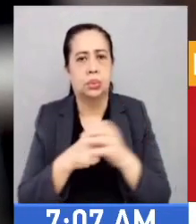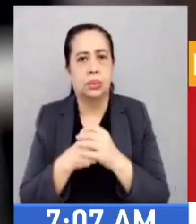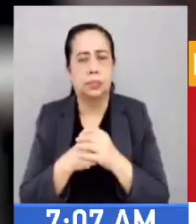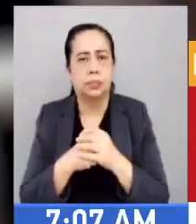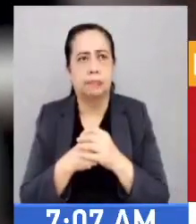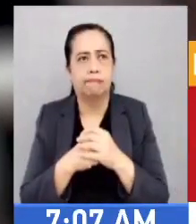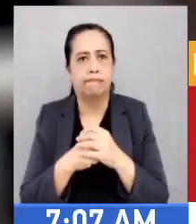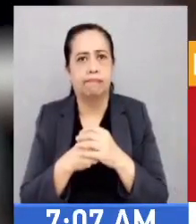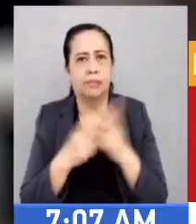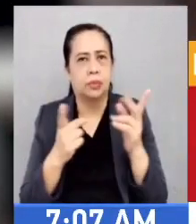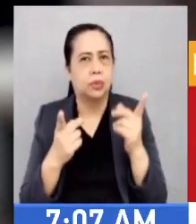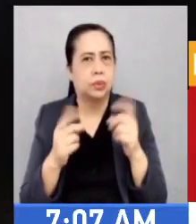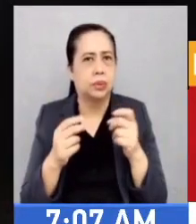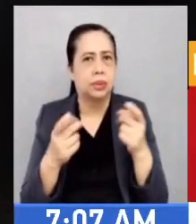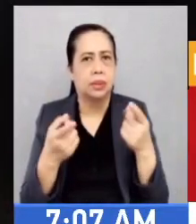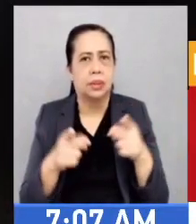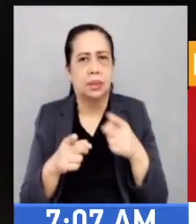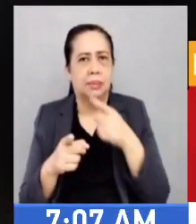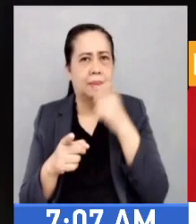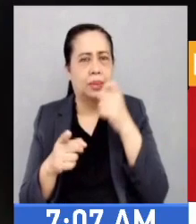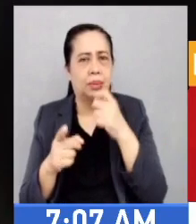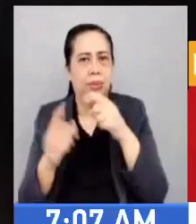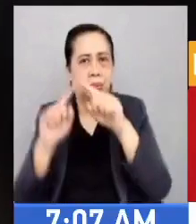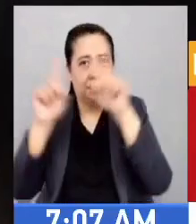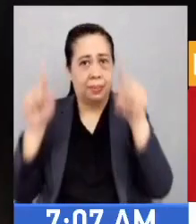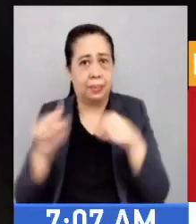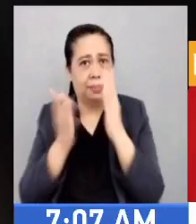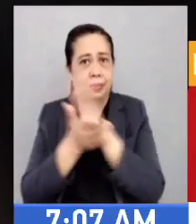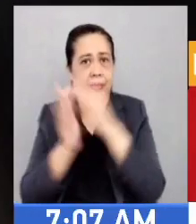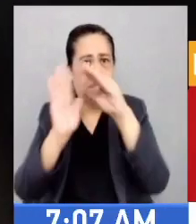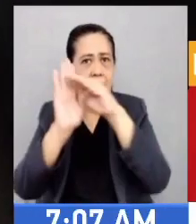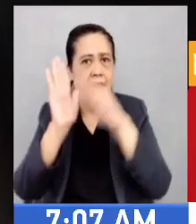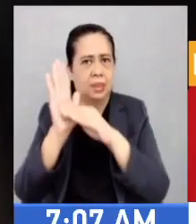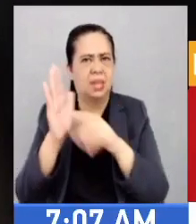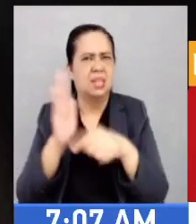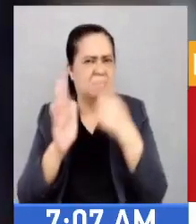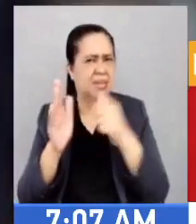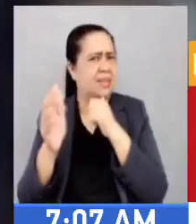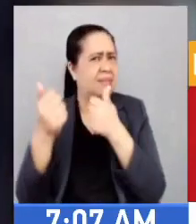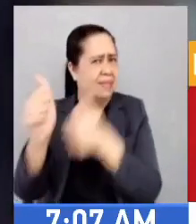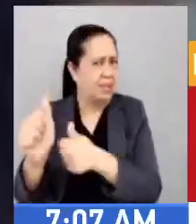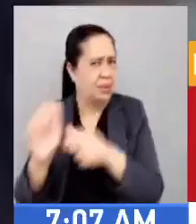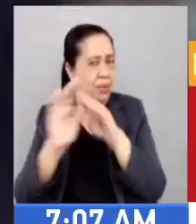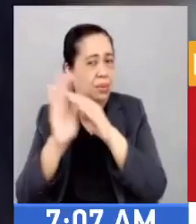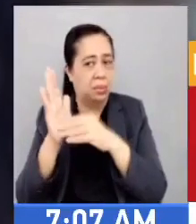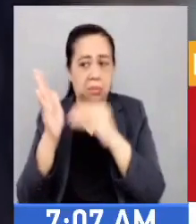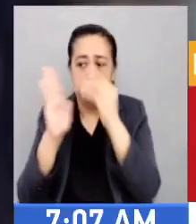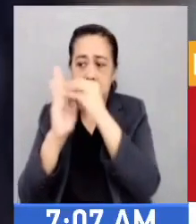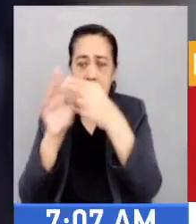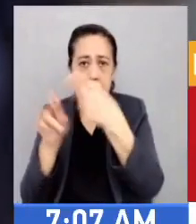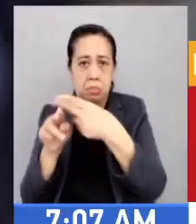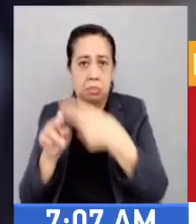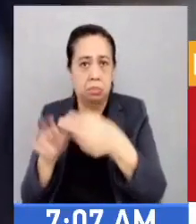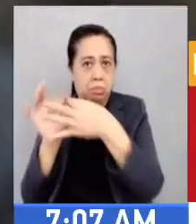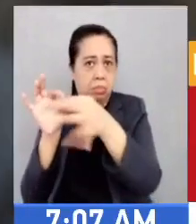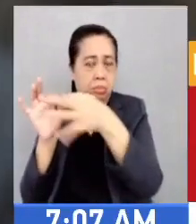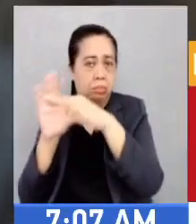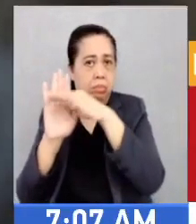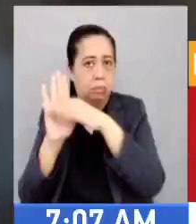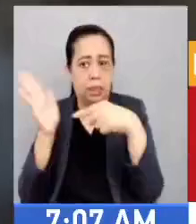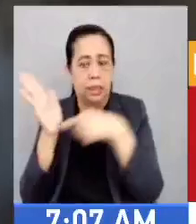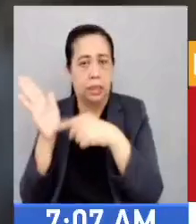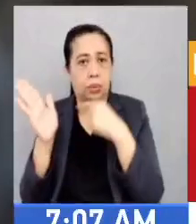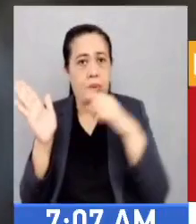insidente na to. Kasi yung manifest po kasi hindi nasusunod eh. Opo. Yung manifest po na record ng Coast Guard is